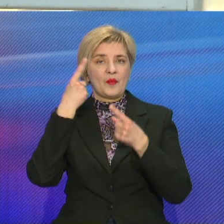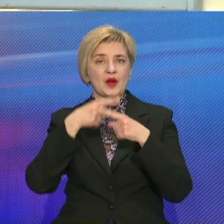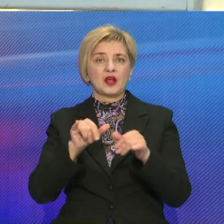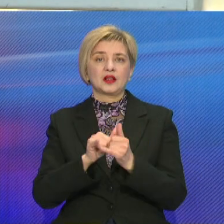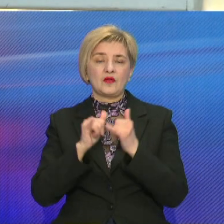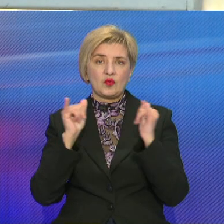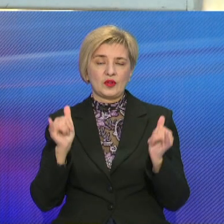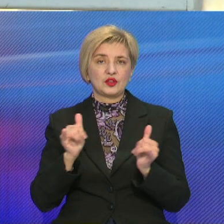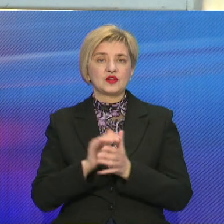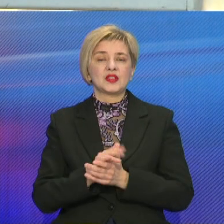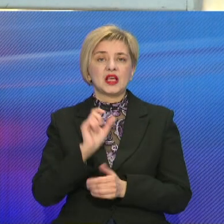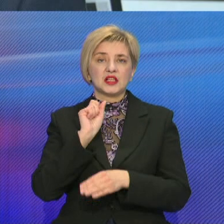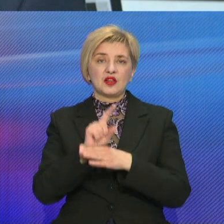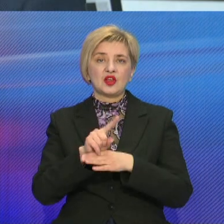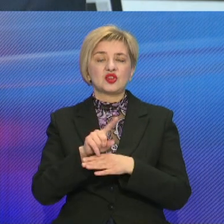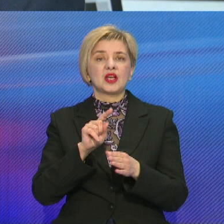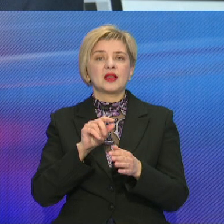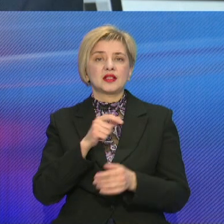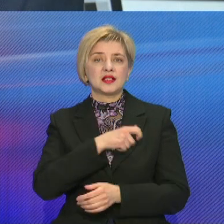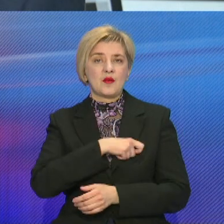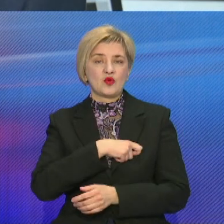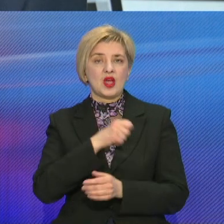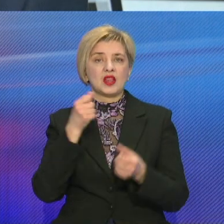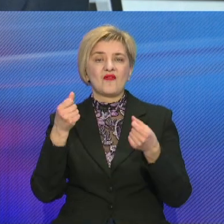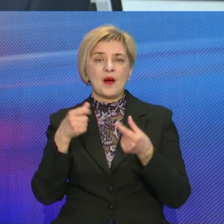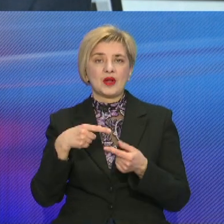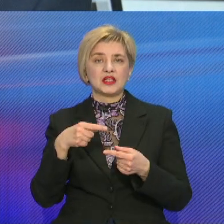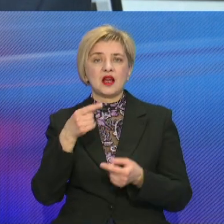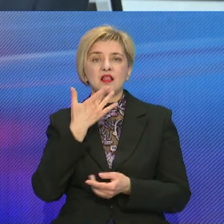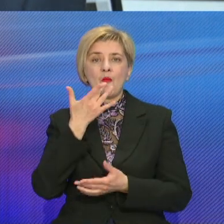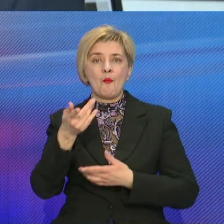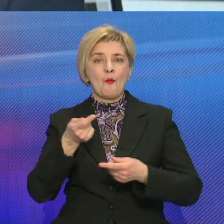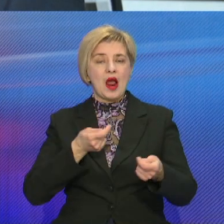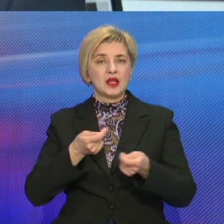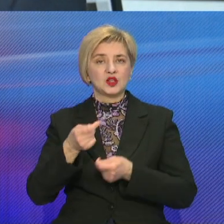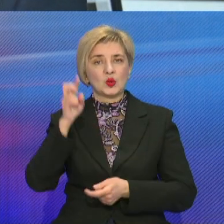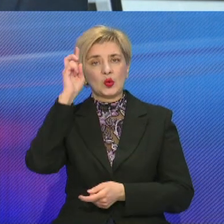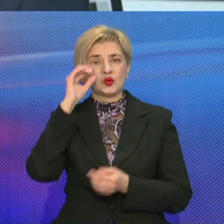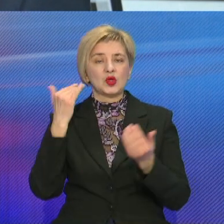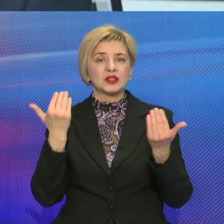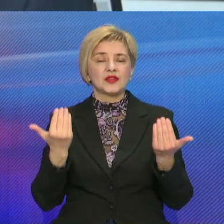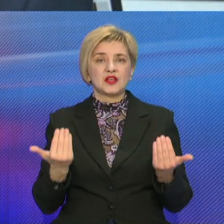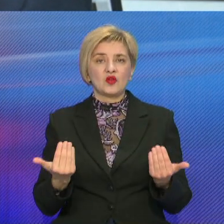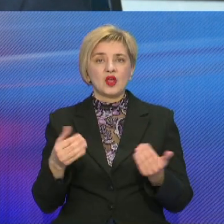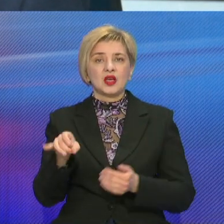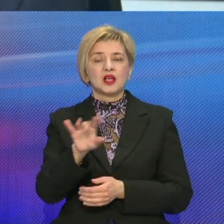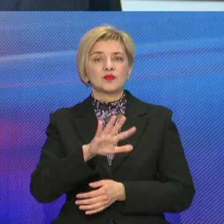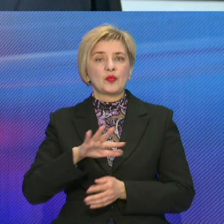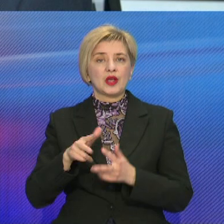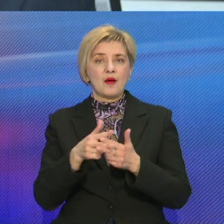Задача депутатов – это прежде всего определять политику государства. Сегодня